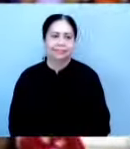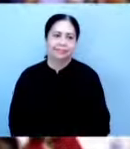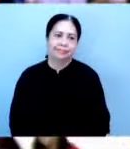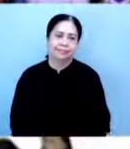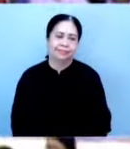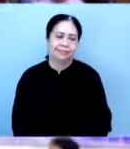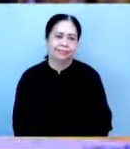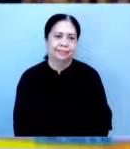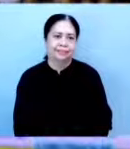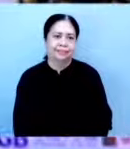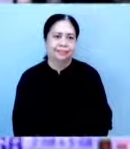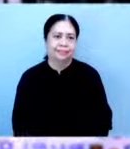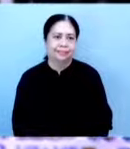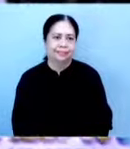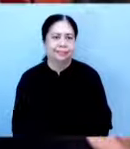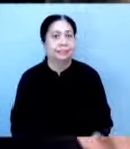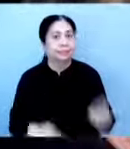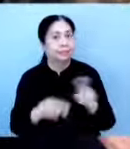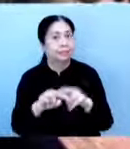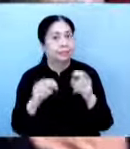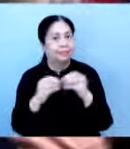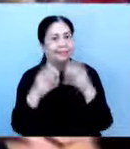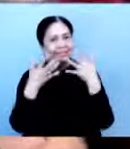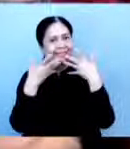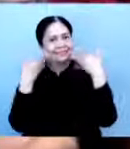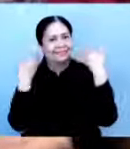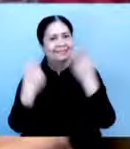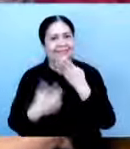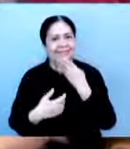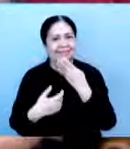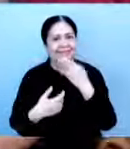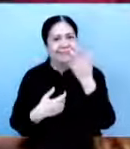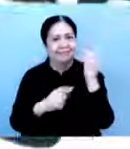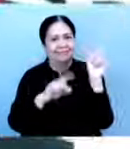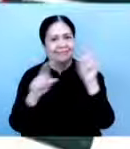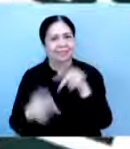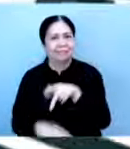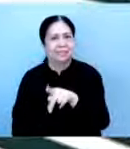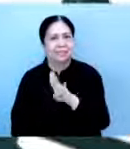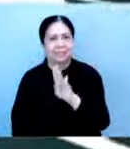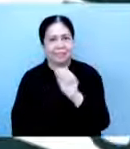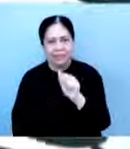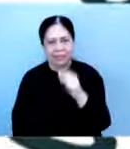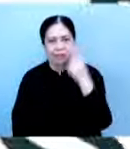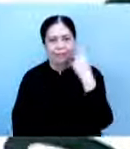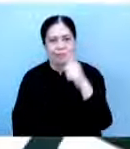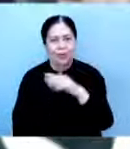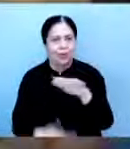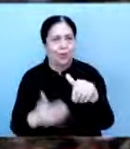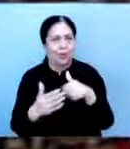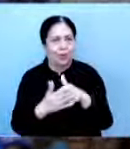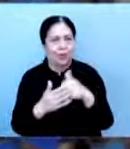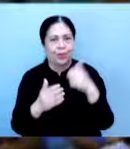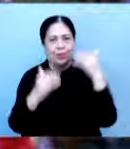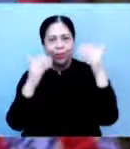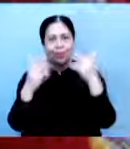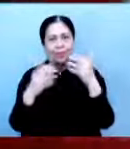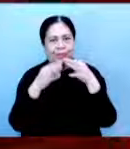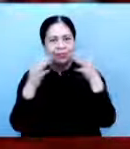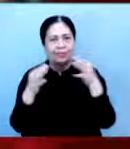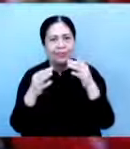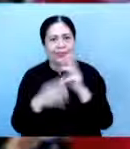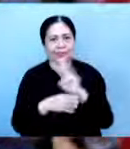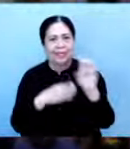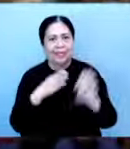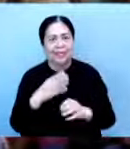balan nagdagan mti sa bolod sa pag ng PBA para sa taang all weekend